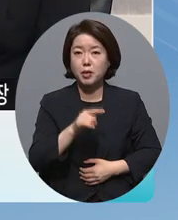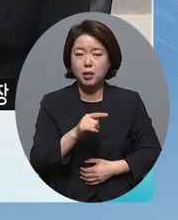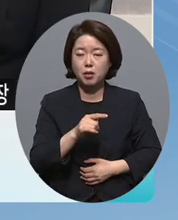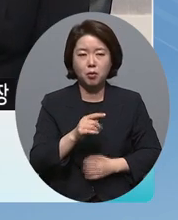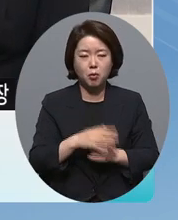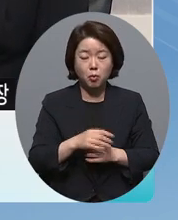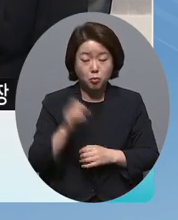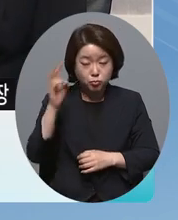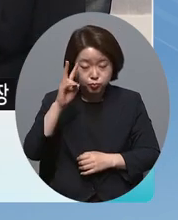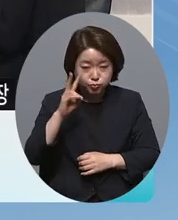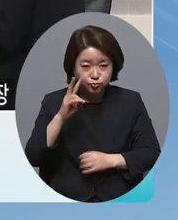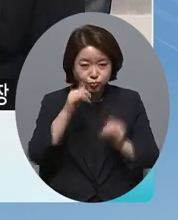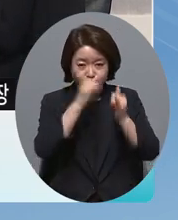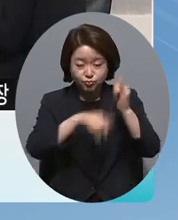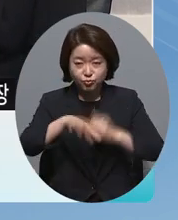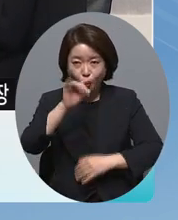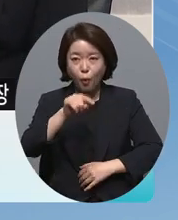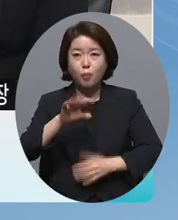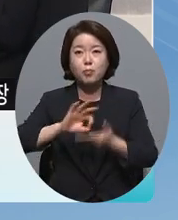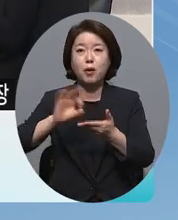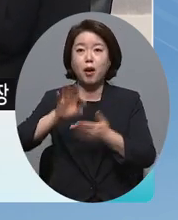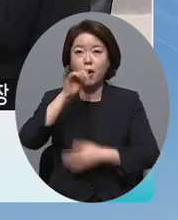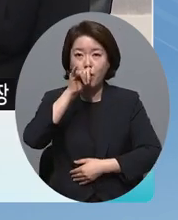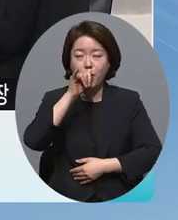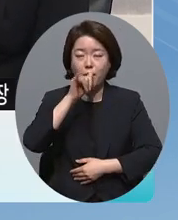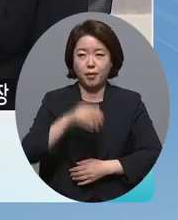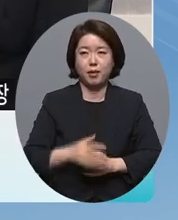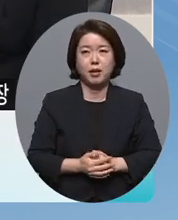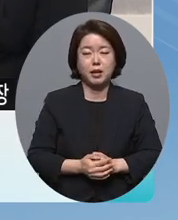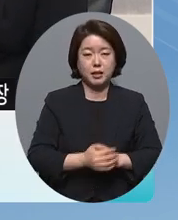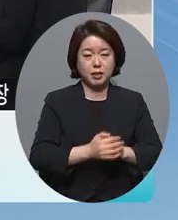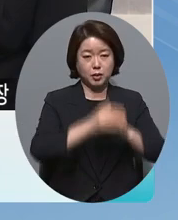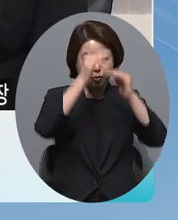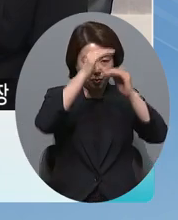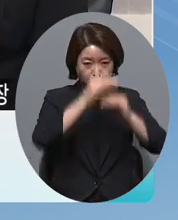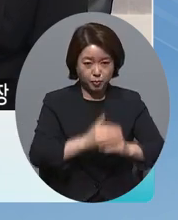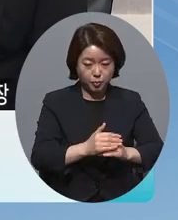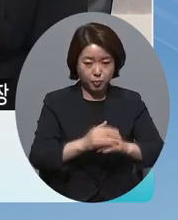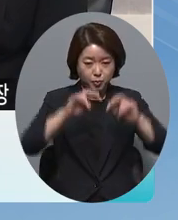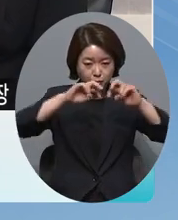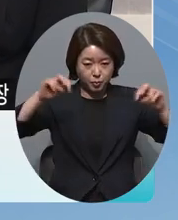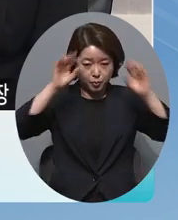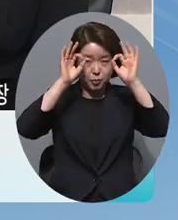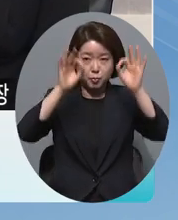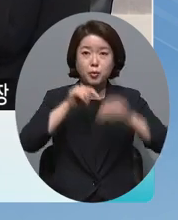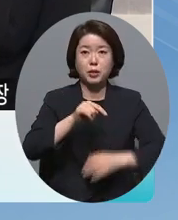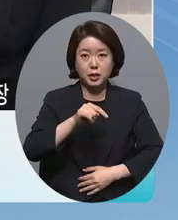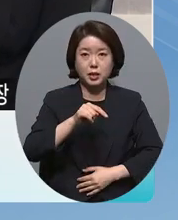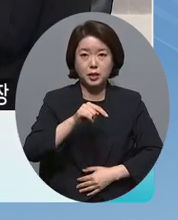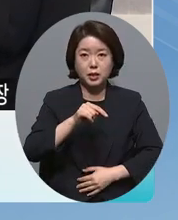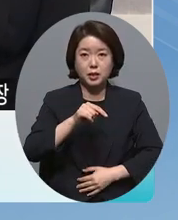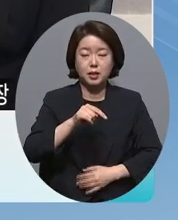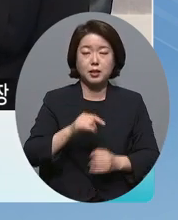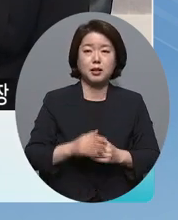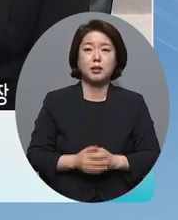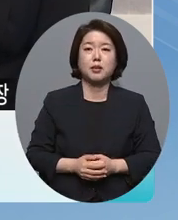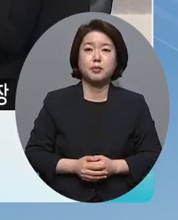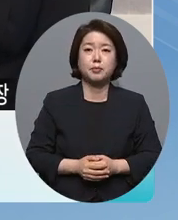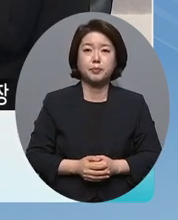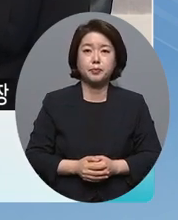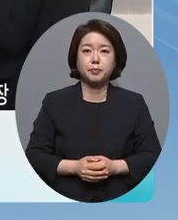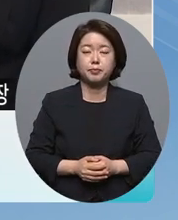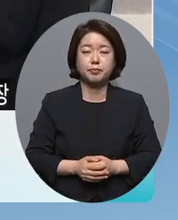이례적으로이 예산이 편성이 됐고 그 맥락을 이제 안으로 좀 살펴보니까 사실 그